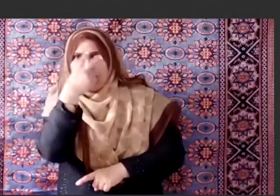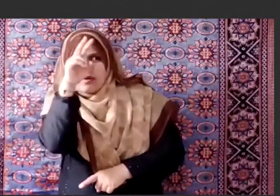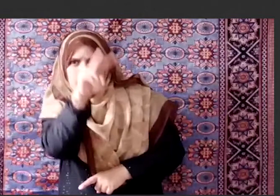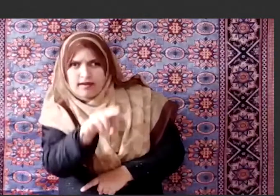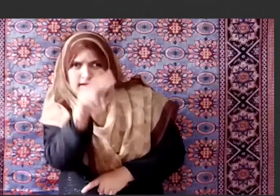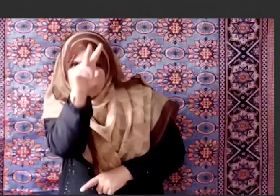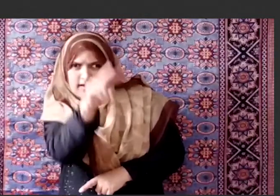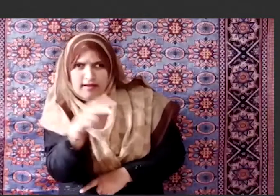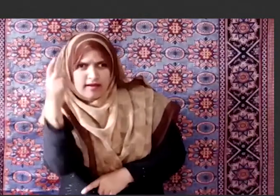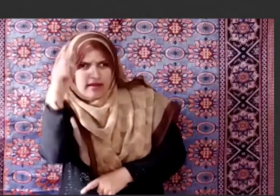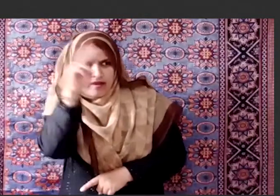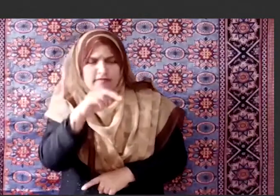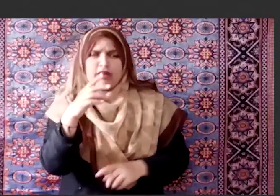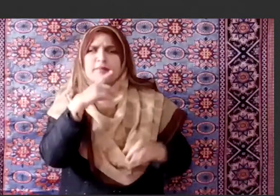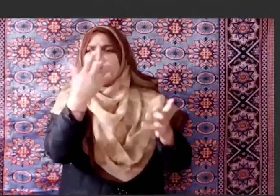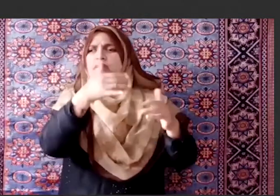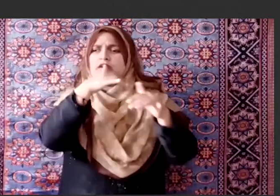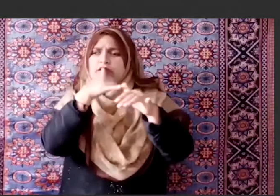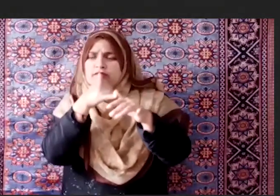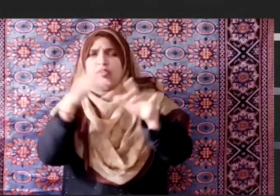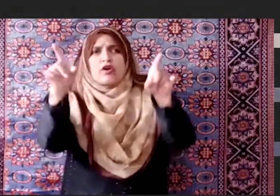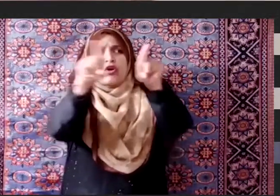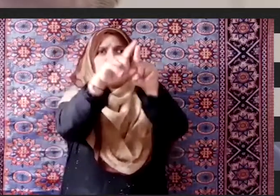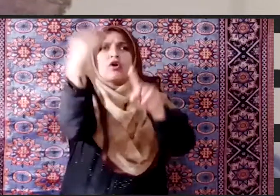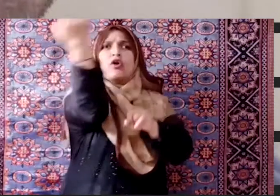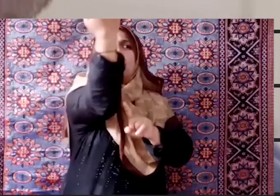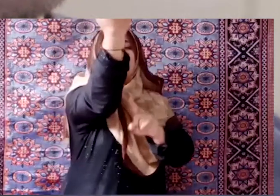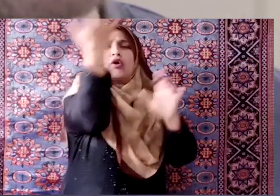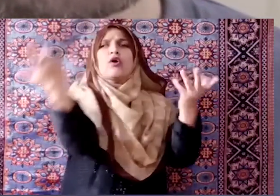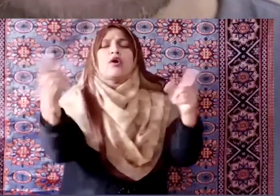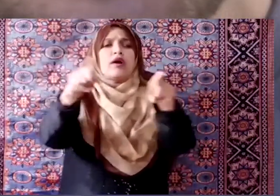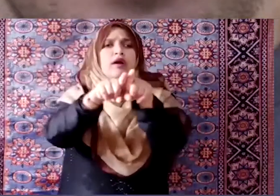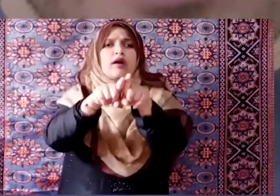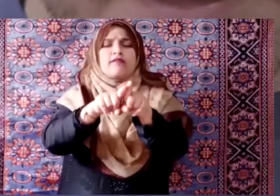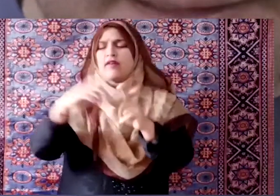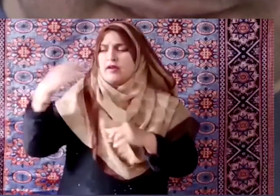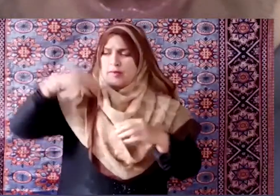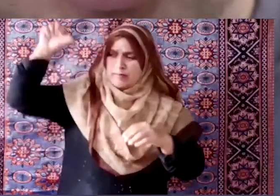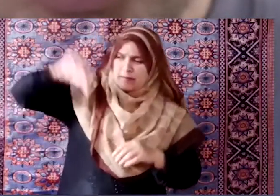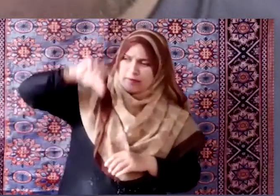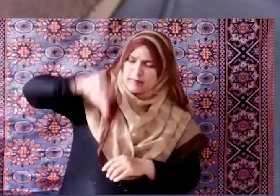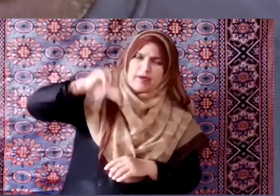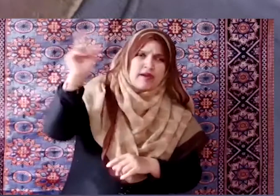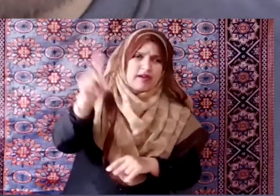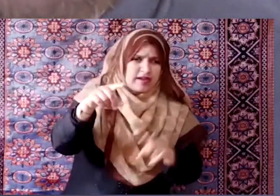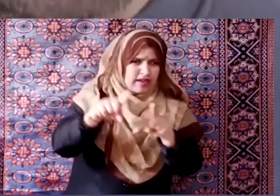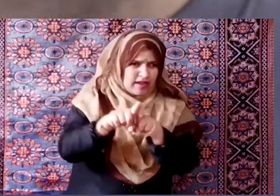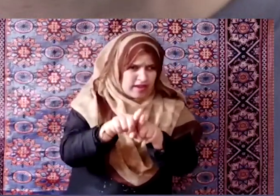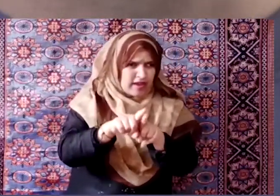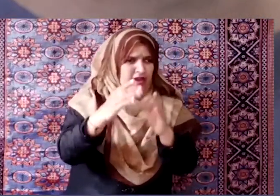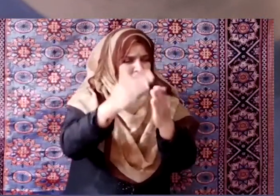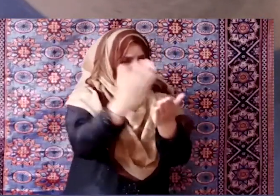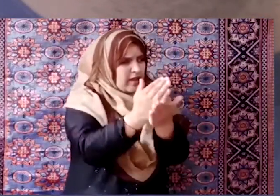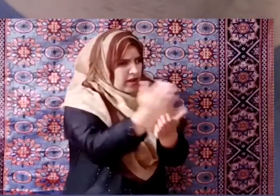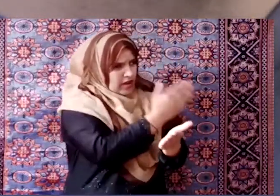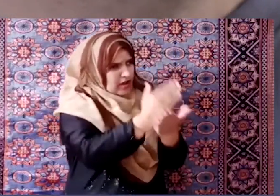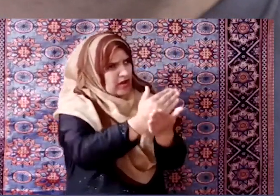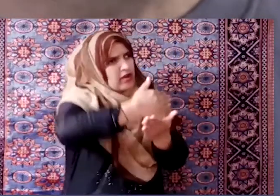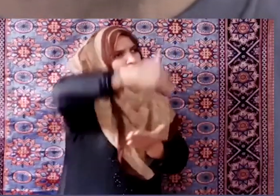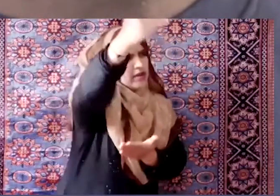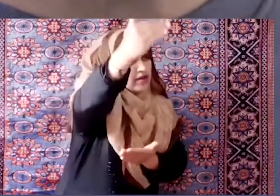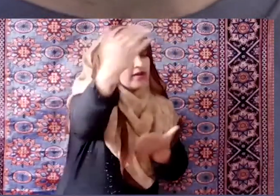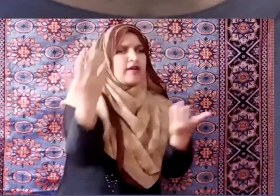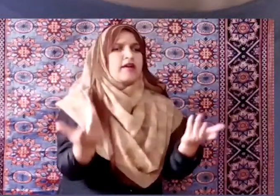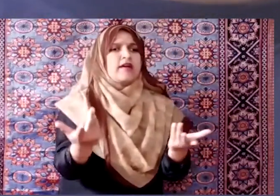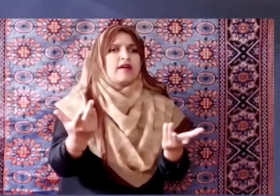ہو چکا تھا۔ اس نے چوچک سے کہا، ہیر رانجھا کے ساتھ پھنس کر اپنی اور خاندان کی عزت خراب کرنے پر